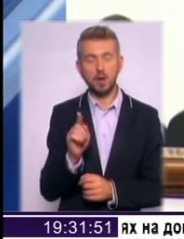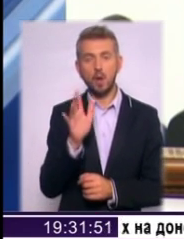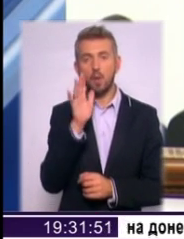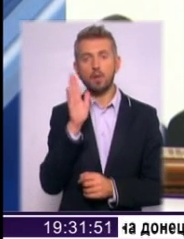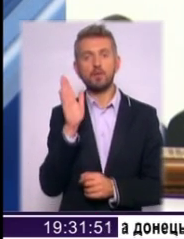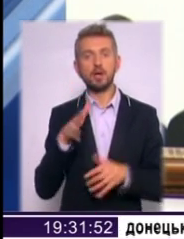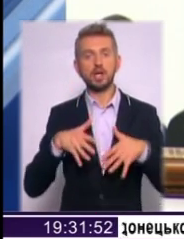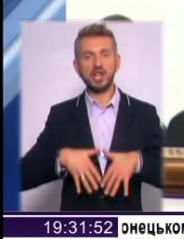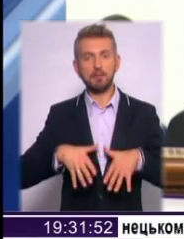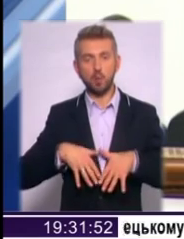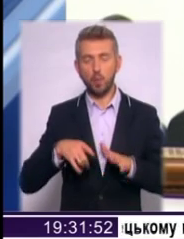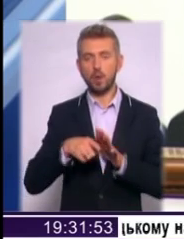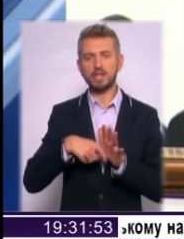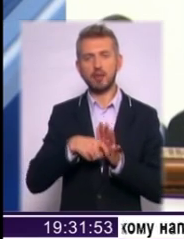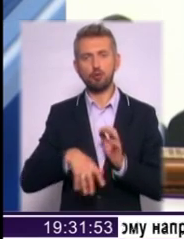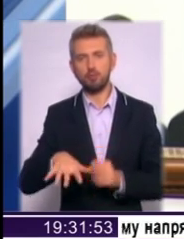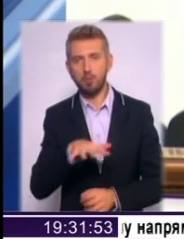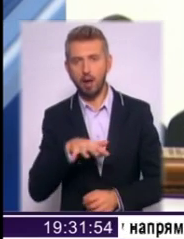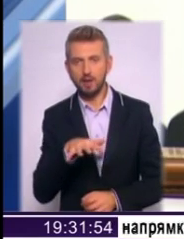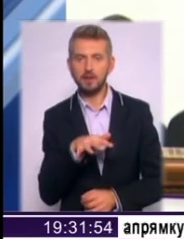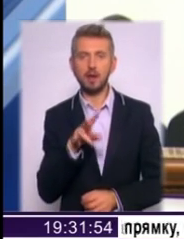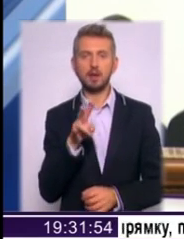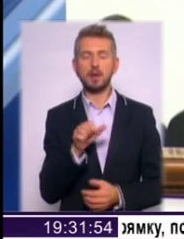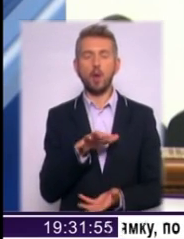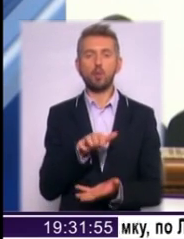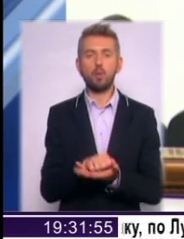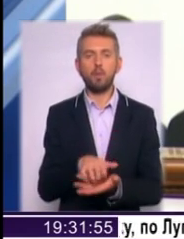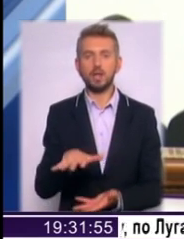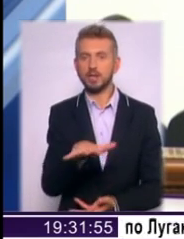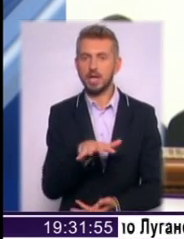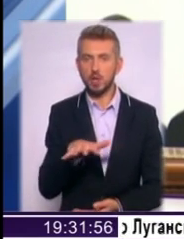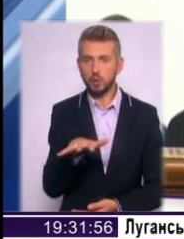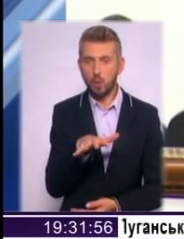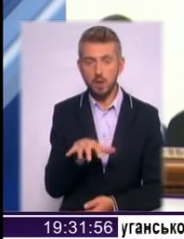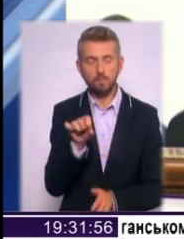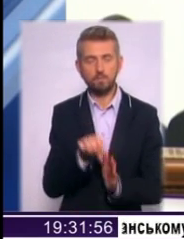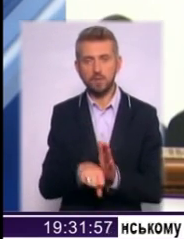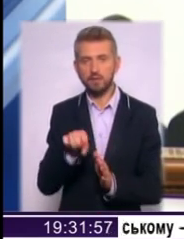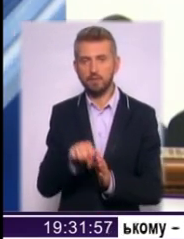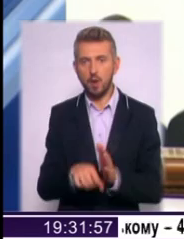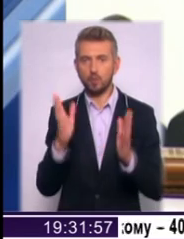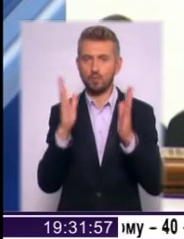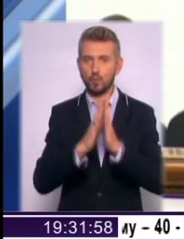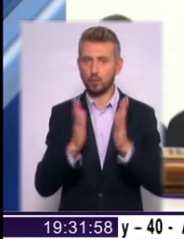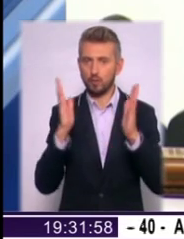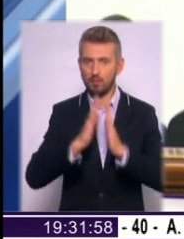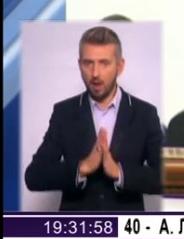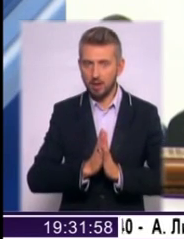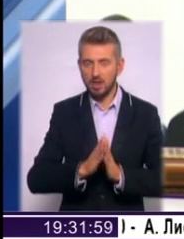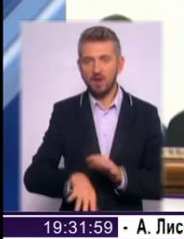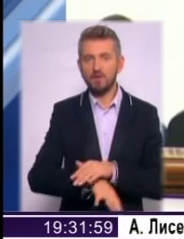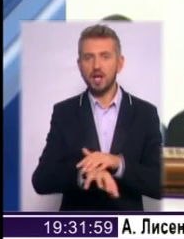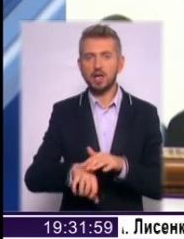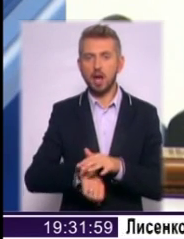Криму, на Донбасі, на окупованих територіях вбивають мусульман,